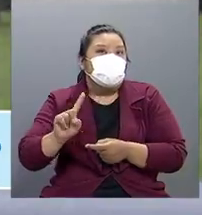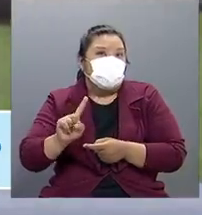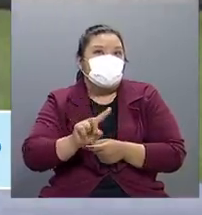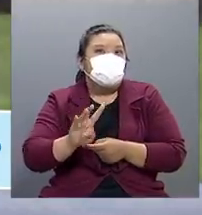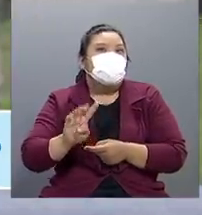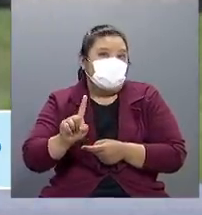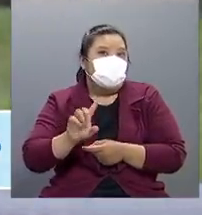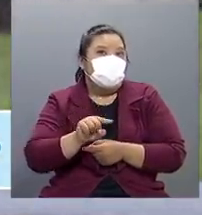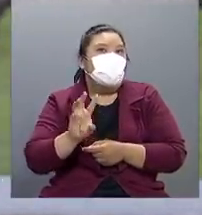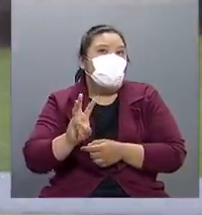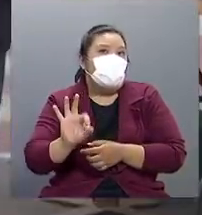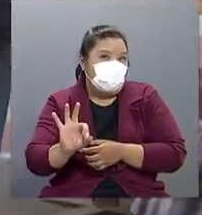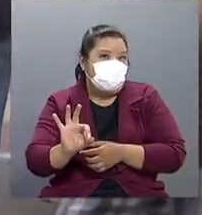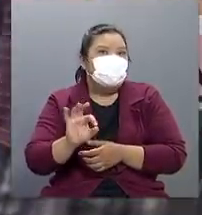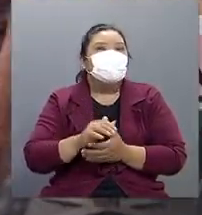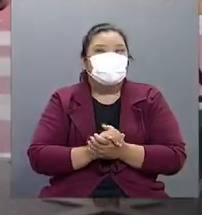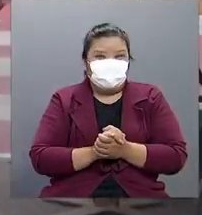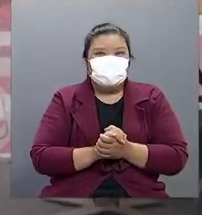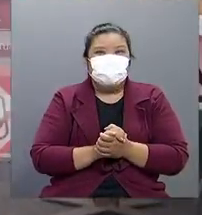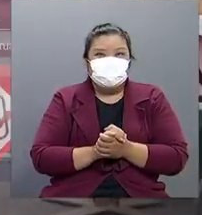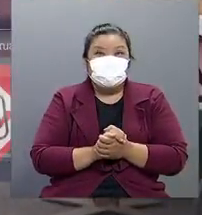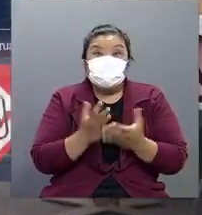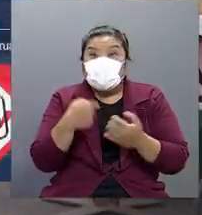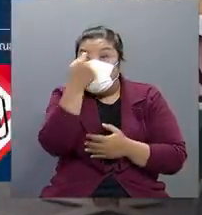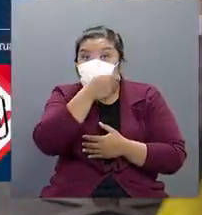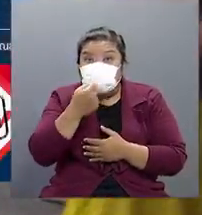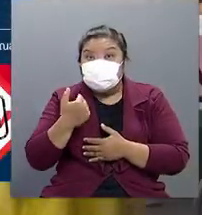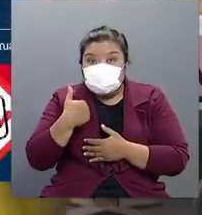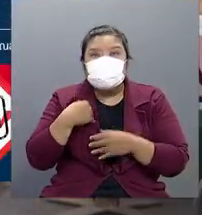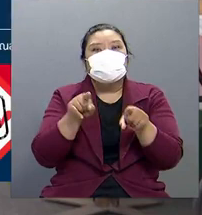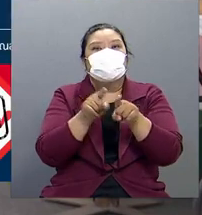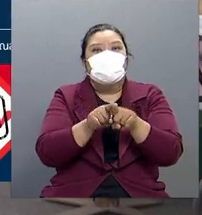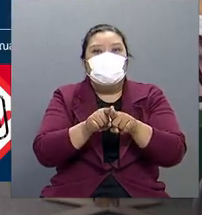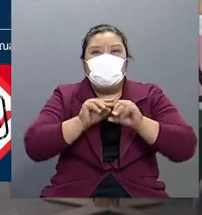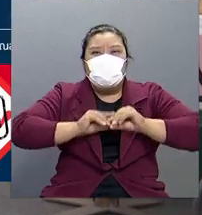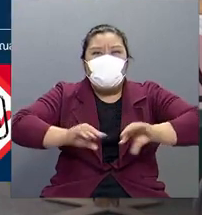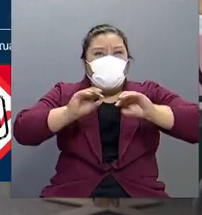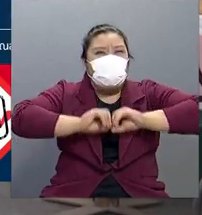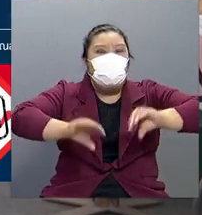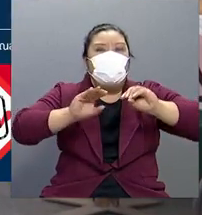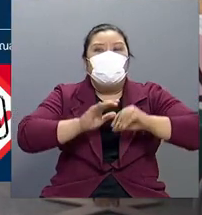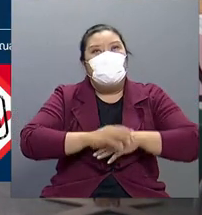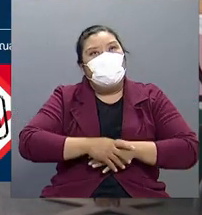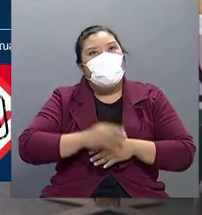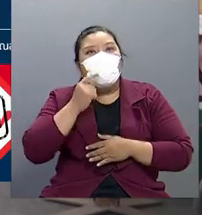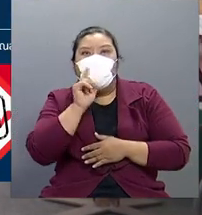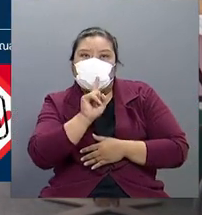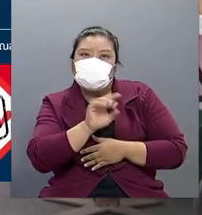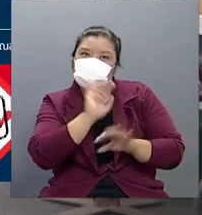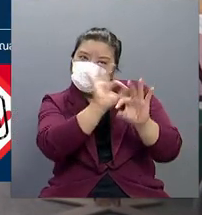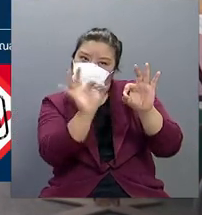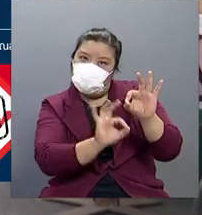022212141-69ค่ะส่วนอีกหนึ่งเรื่องที่มีการแชร์ข้อมูลในสื่อสังคมออนไลน์ใจความว่าหากคุณไปสัมผัสกับสารกันบูดในปล